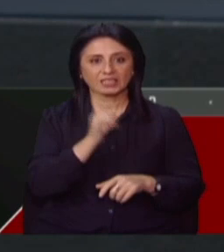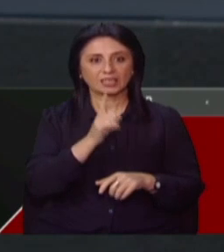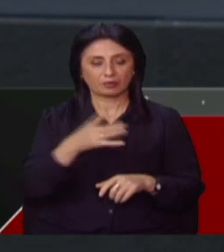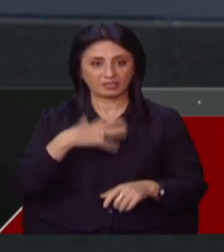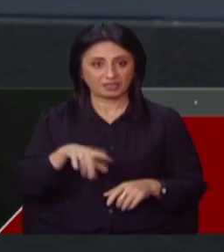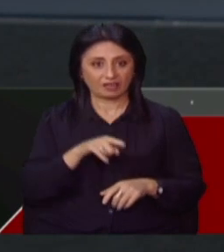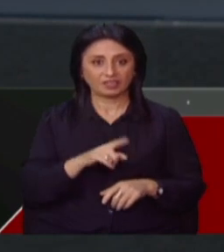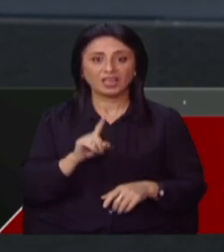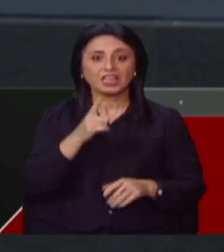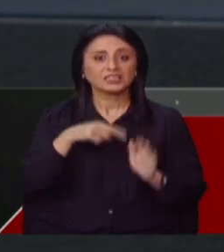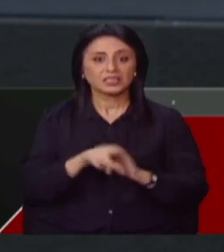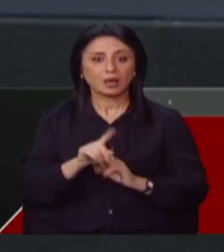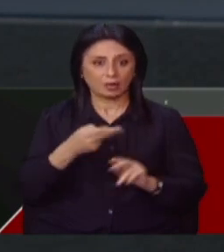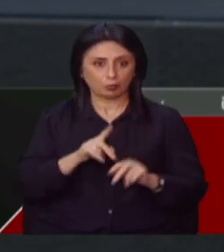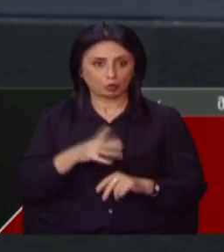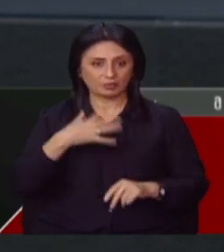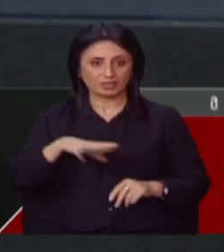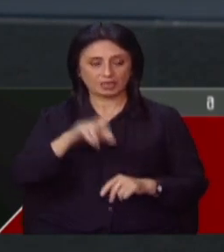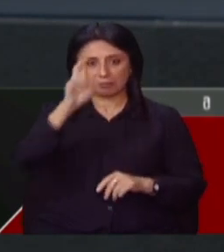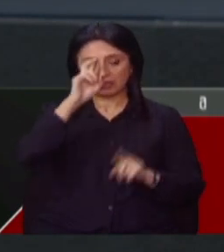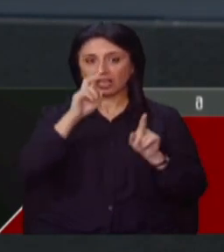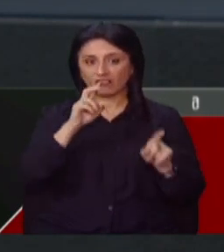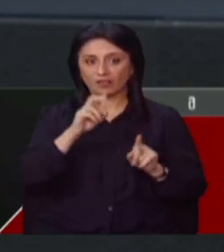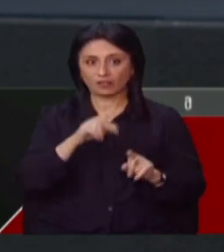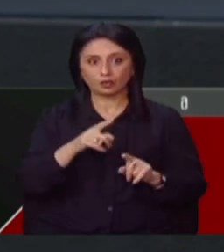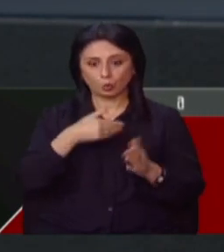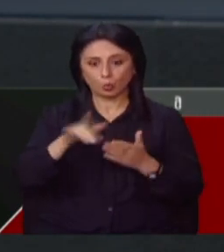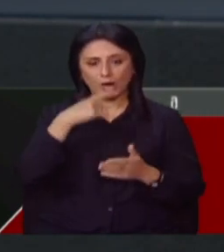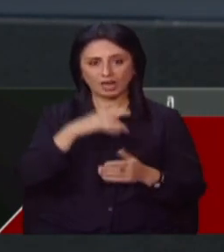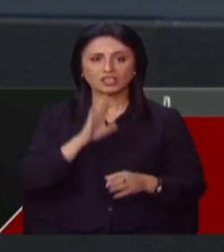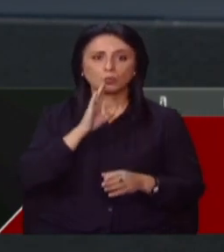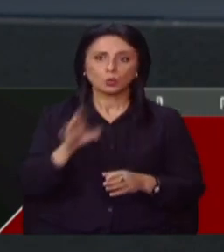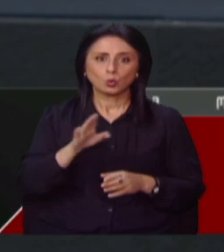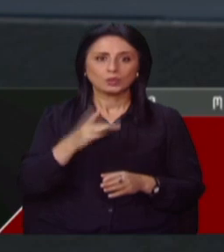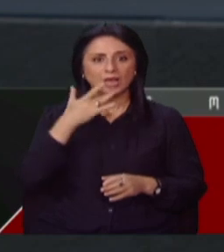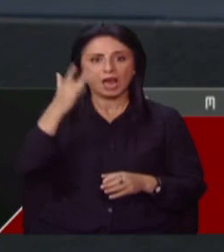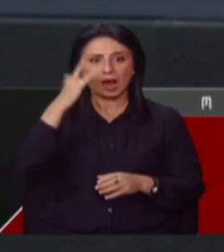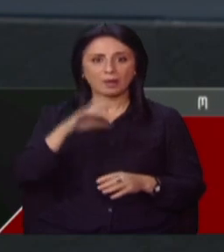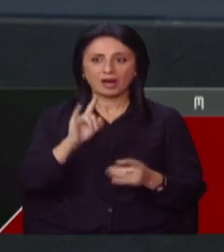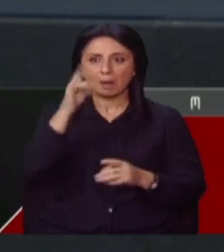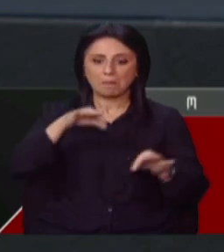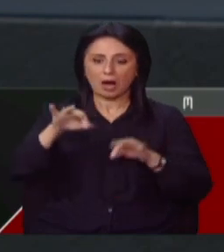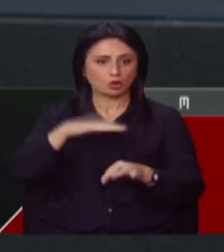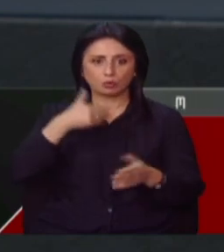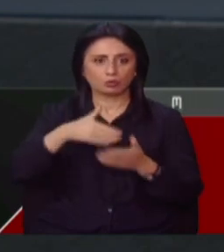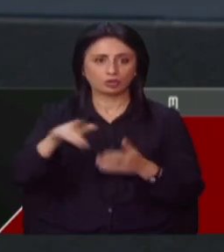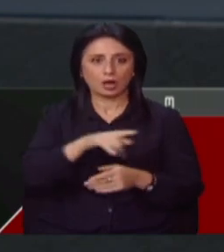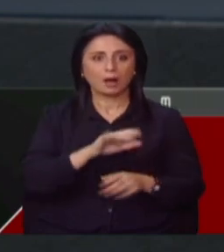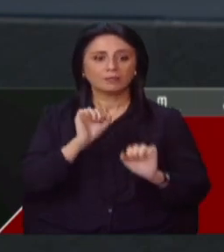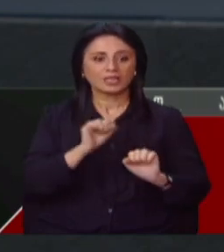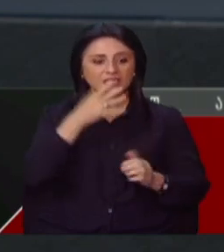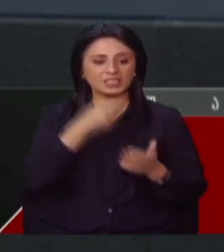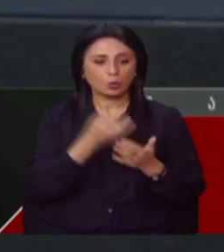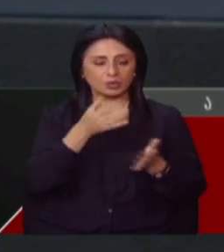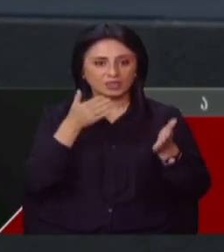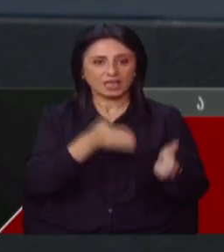ემუქრებიან საქართველოს. რის გამო? იმიტომ, რომ საქართველოს მთავრობა უარს ამბობს იყოს ბრიუსელისა და ვაშინგტონის მარიონეტი. ამ ქვეყანამ დაიცვა